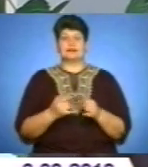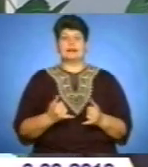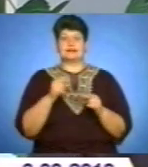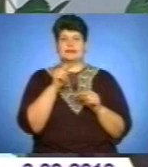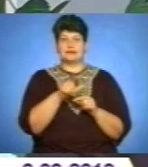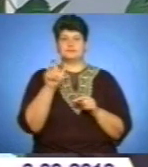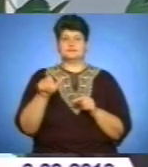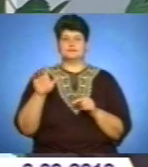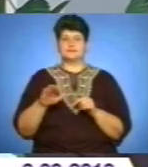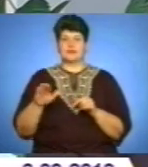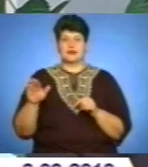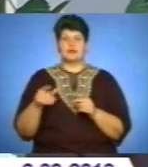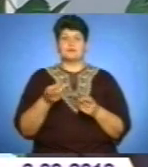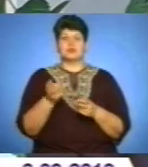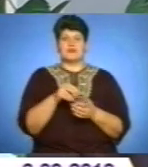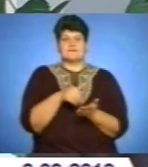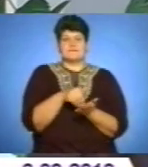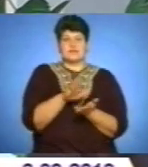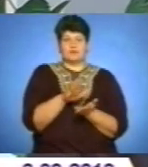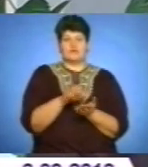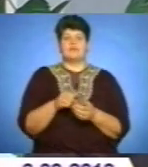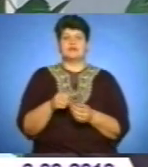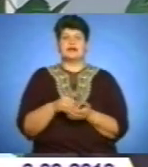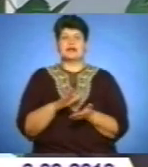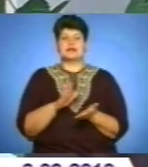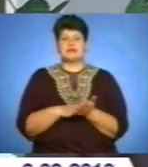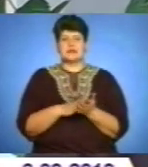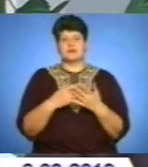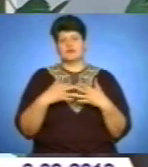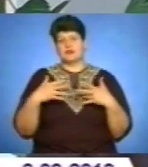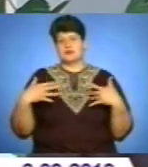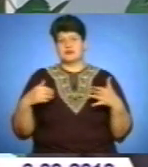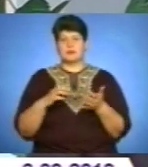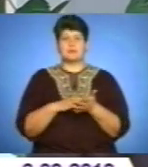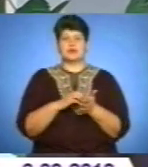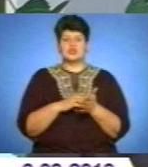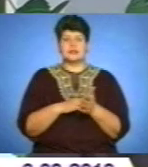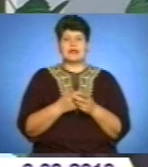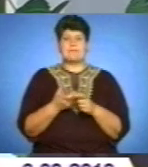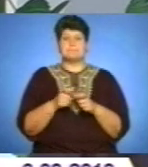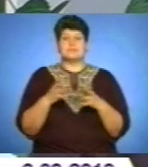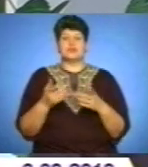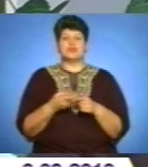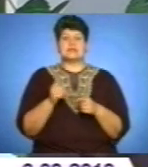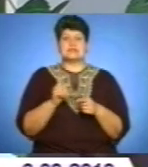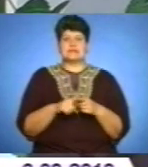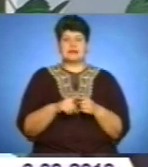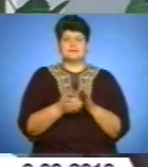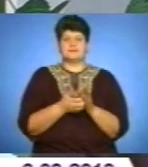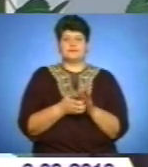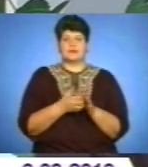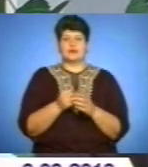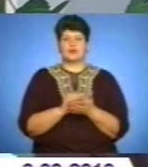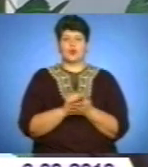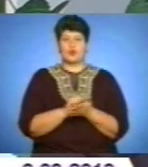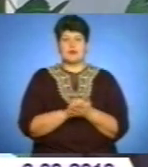абітурієнтів, яким прийшла відмова від реєстрації в силу різних причин. Найбільше це недостатня кількість